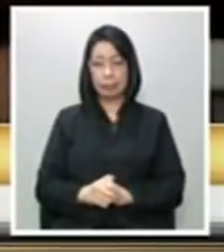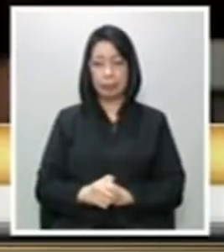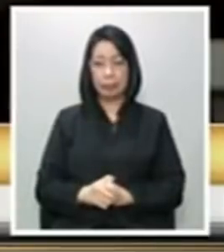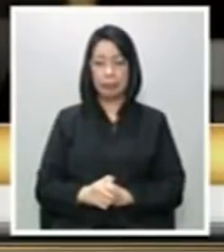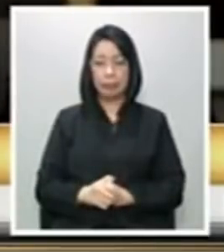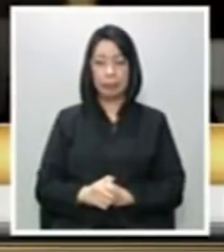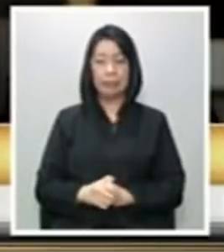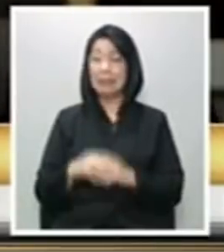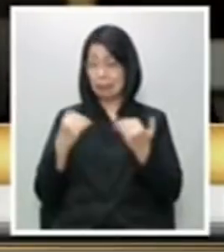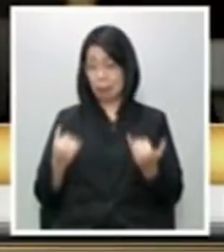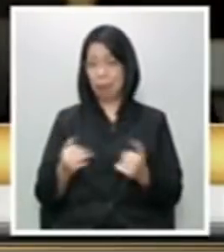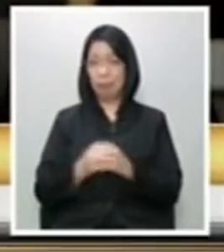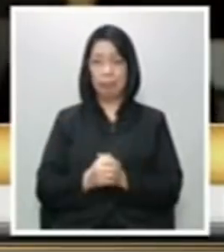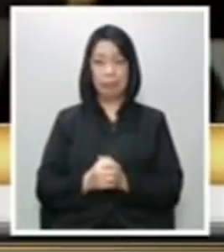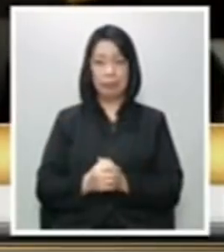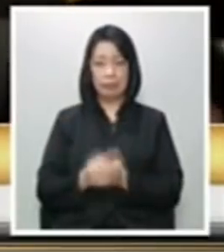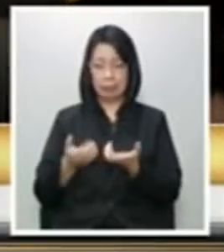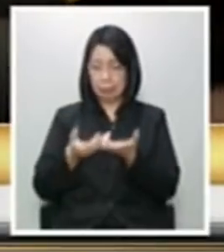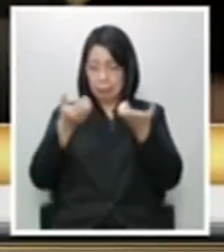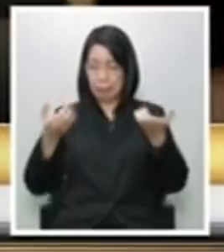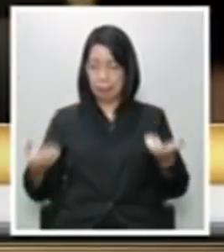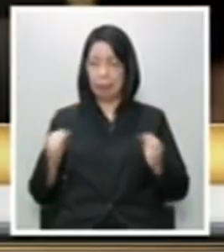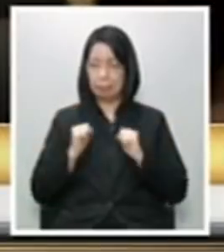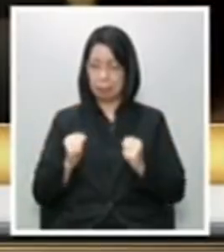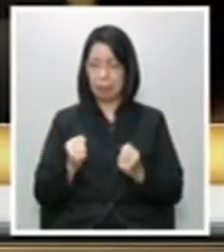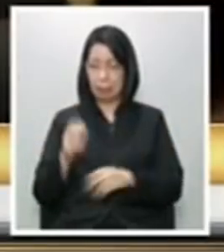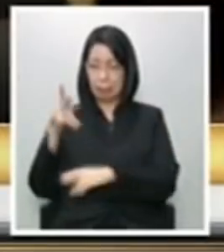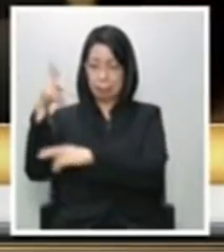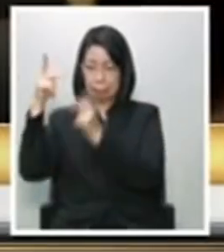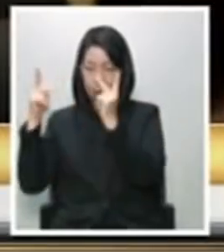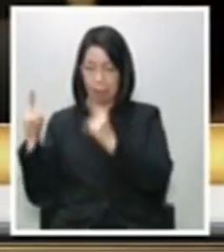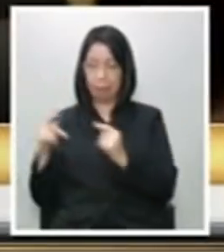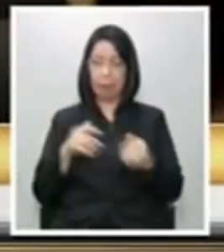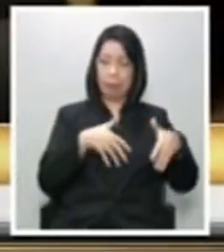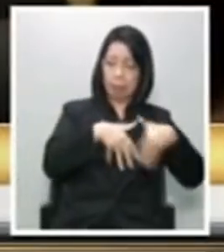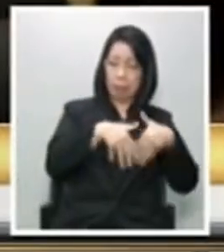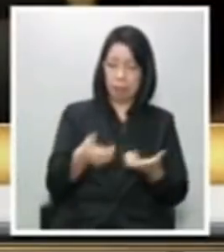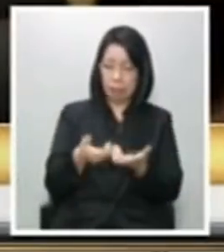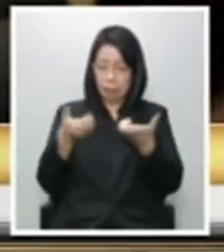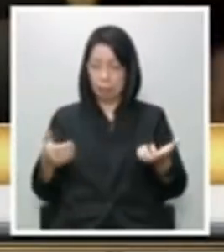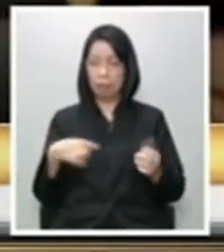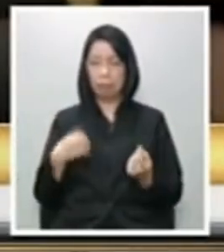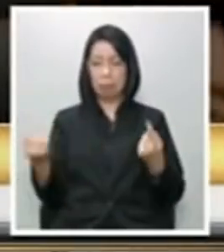านอกจากนั้นความพยายามที่จะแยกคนออกจากป่าก็ยังมีผลพวงตามมาเป็นคดีความมากกว่า